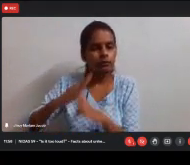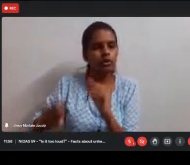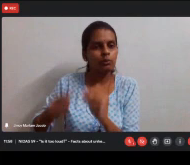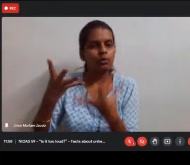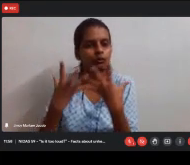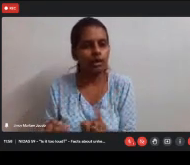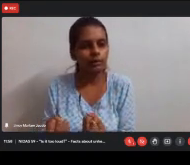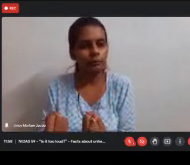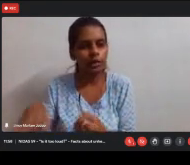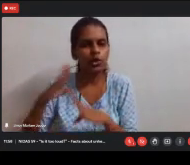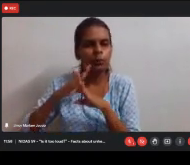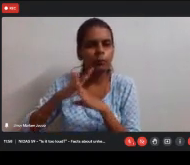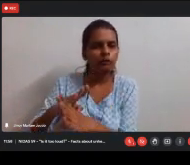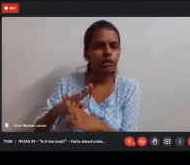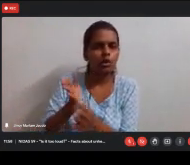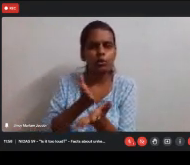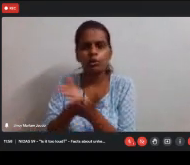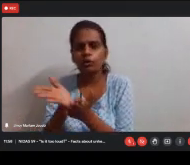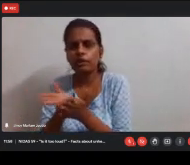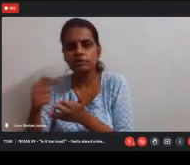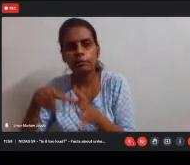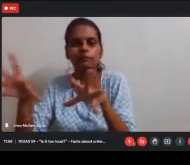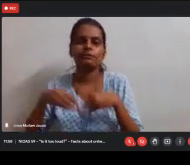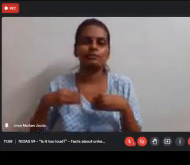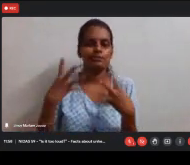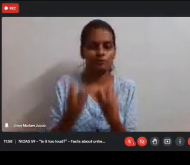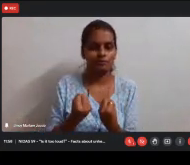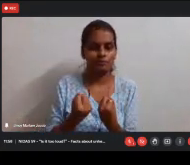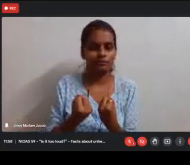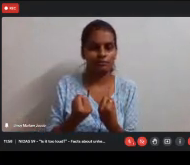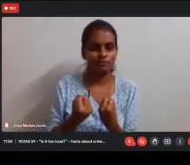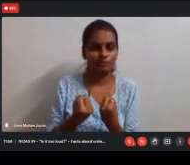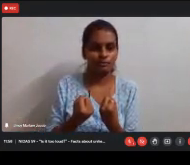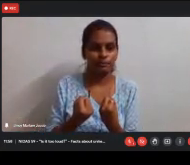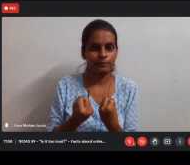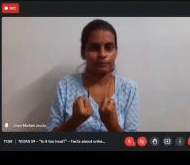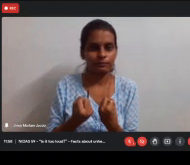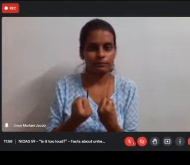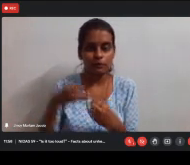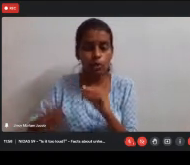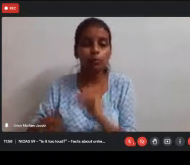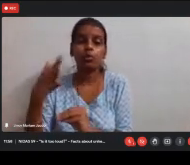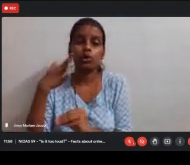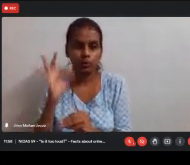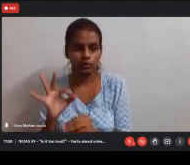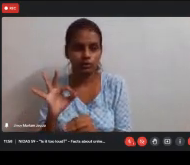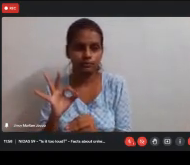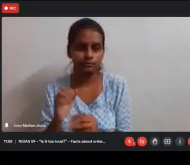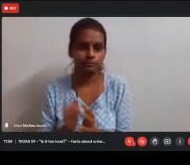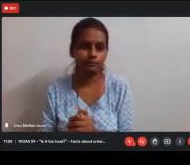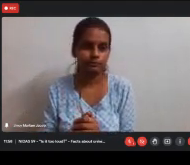അല്ലെങ്കിൽ അത് നശിക്കുമ്പോൾ നമുക്ക് നഷ്ടപ്പെടുന്നത് കമ്മ്യൂണിക്കേഷൻ മാത്രമല്ല, നമ്മൾ ആസ്വദിച്ചുകൊണ്ടിരുന്ന പല കാര്യങ്ങളും അതിൻ്റെ കൂടെ തന്നെ